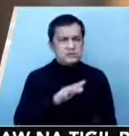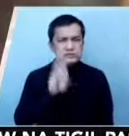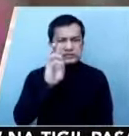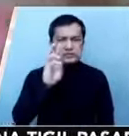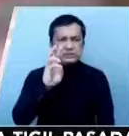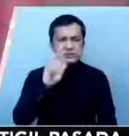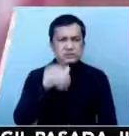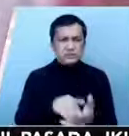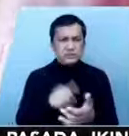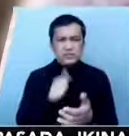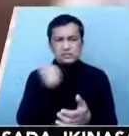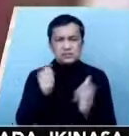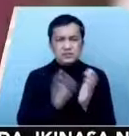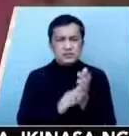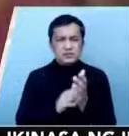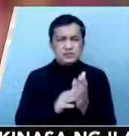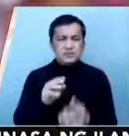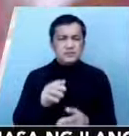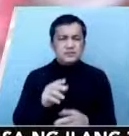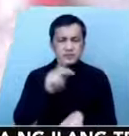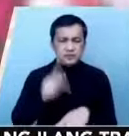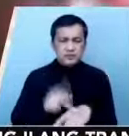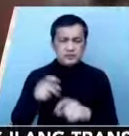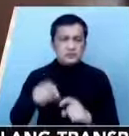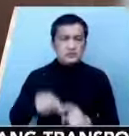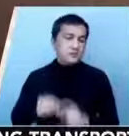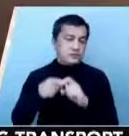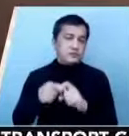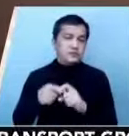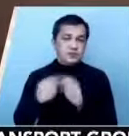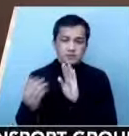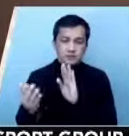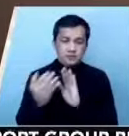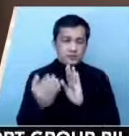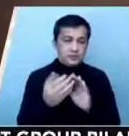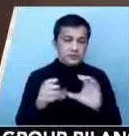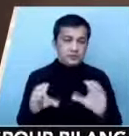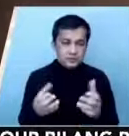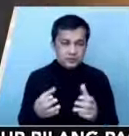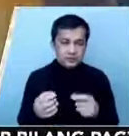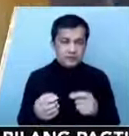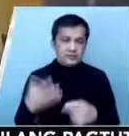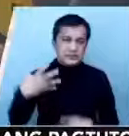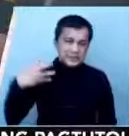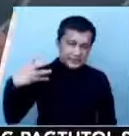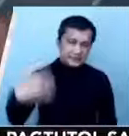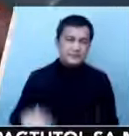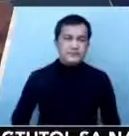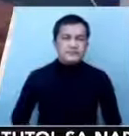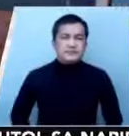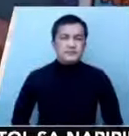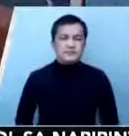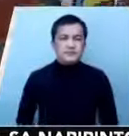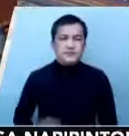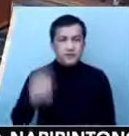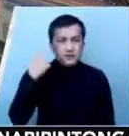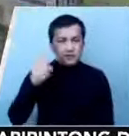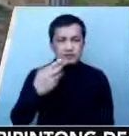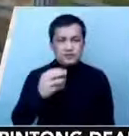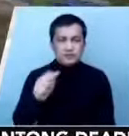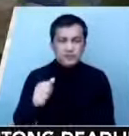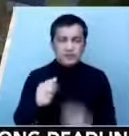paaralan sa buong bansa, suspended ang face-to-face classes dahil sa matinding init. Para sa GMA Integrated